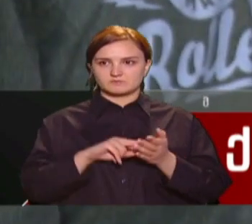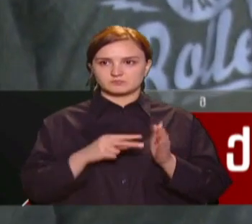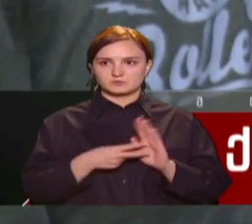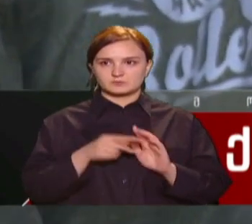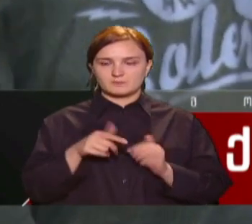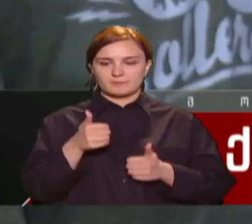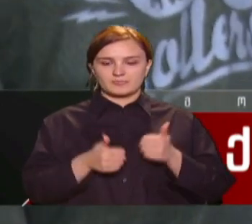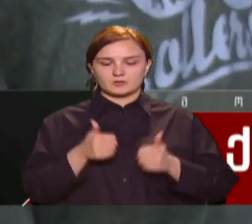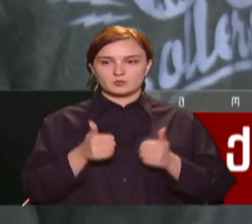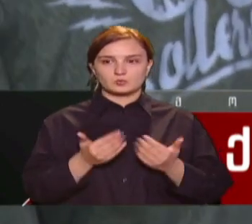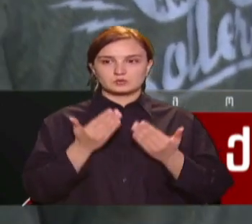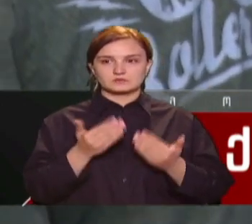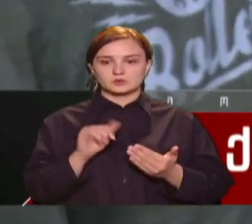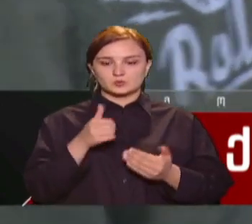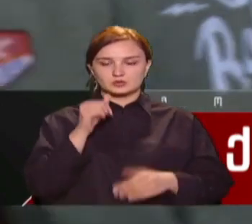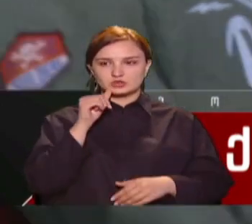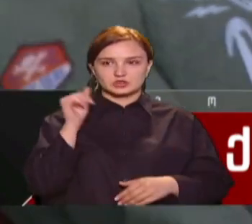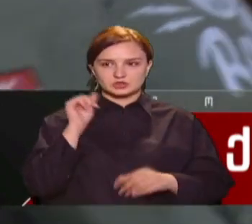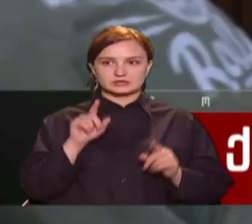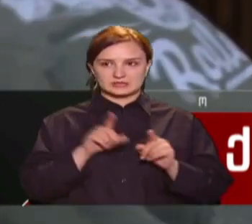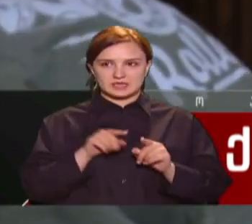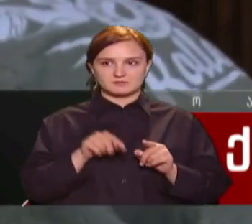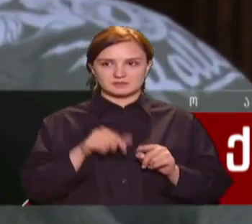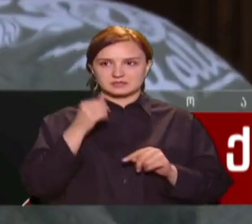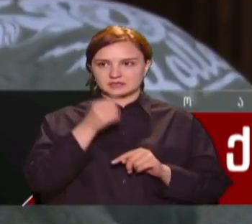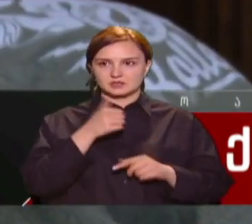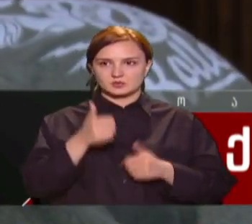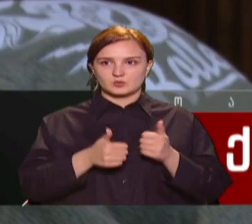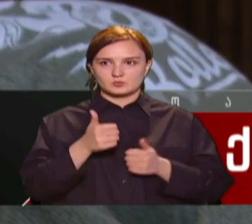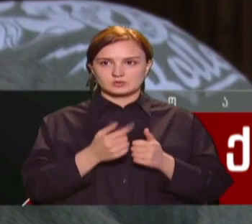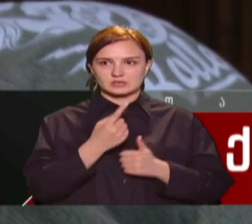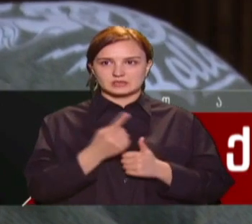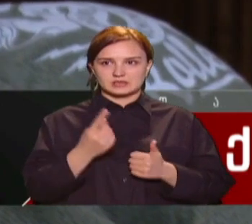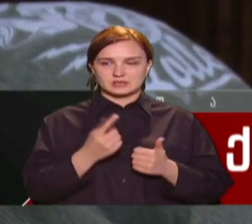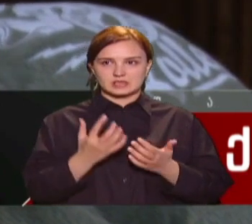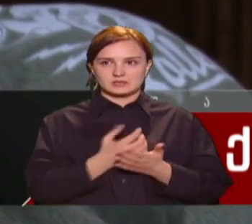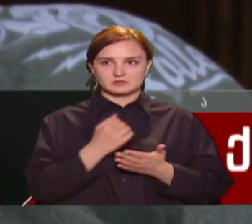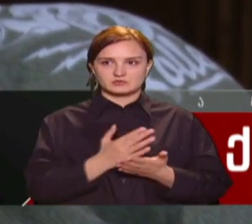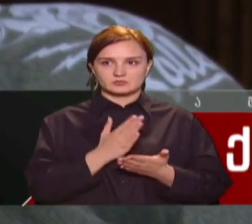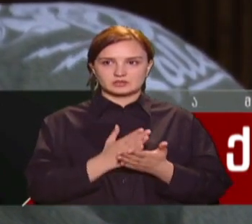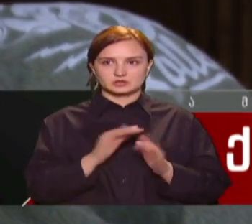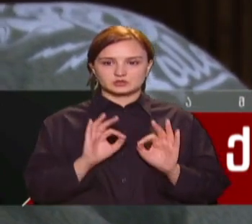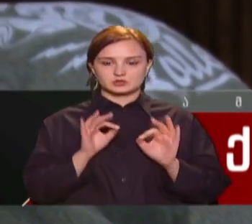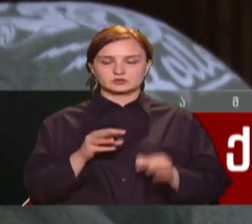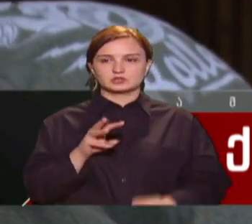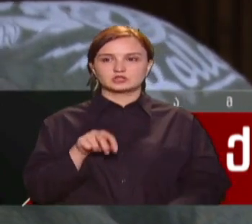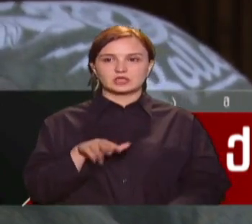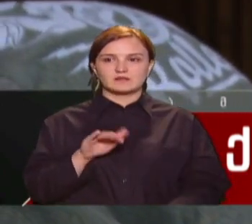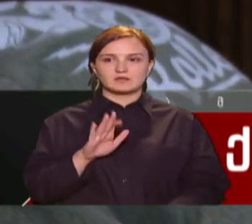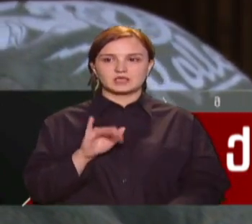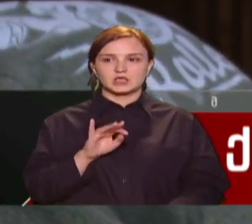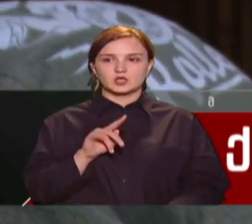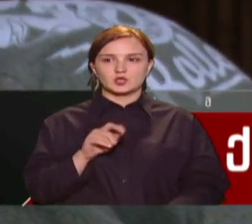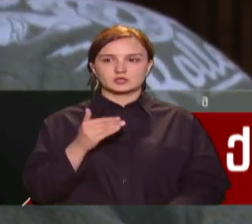ამ კონკურსისთვის და როგორც შარშან, ისევე წელს ამ კონკურსის ერთ-ერთი გამარჯვებული არის სწორედ შალვა ქიქოძის